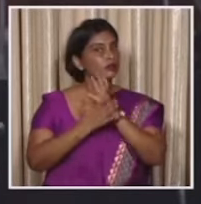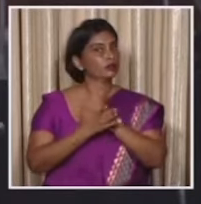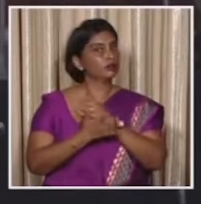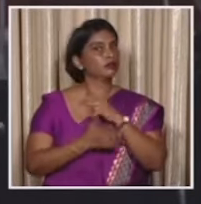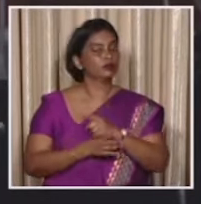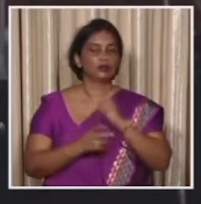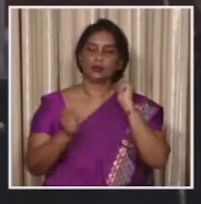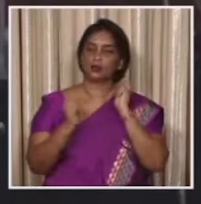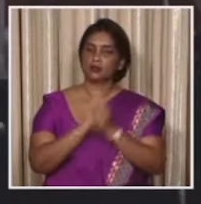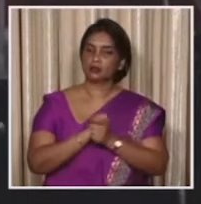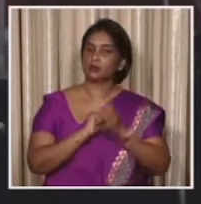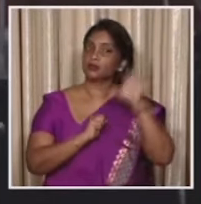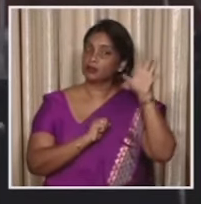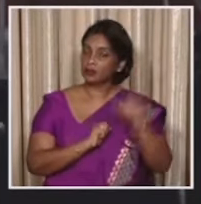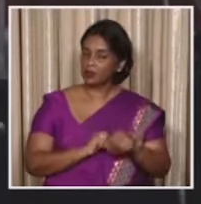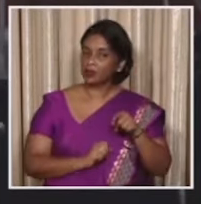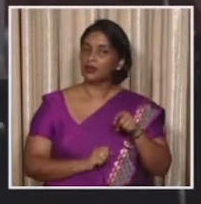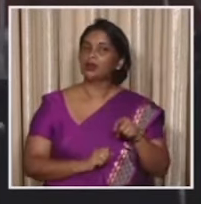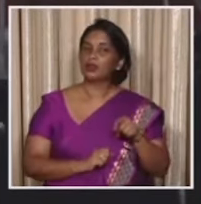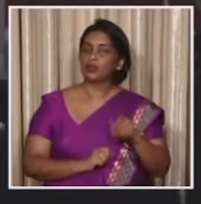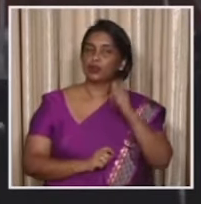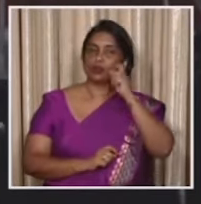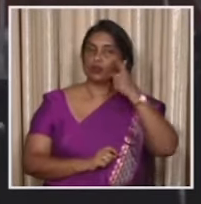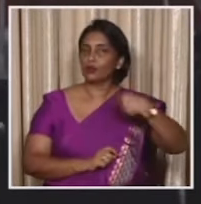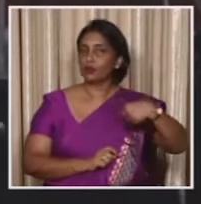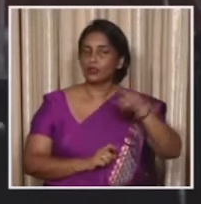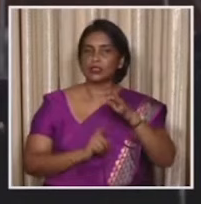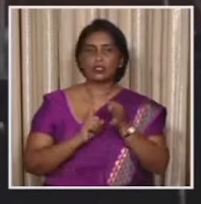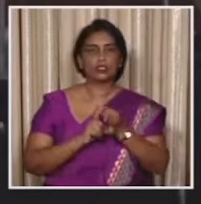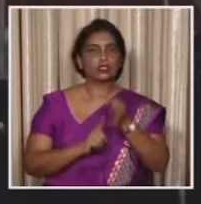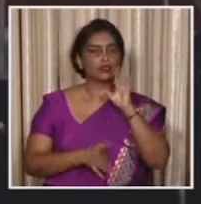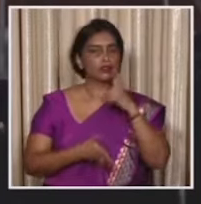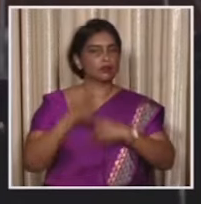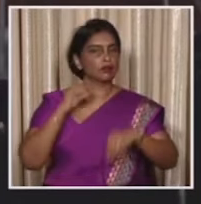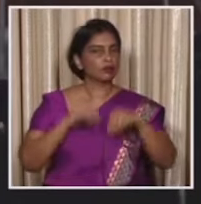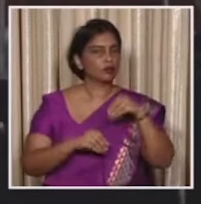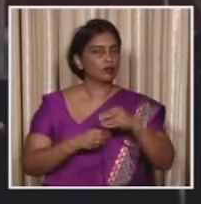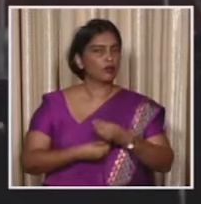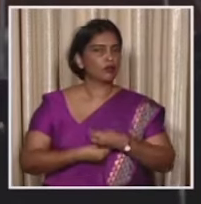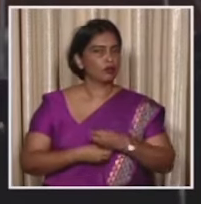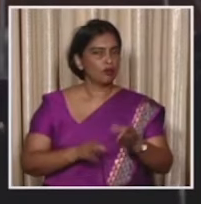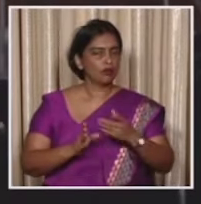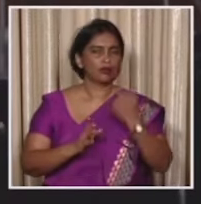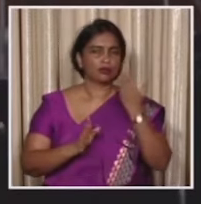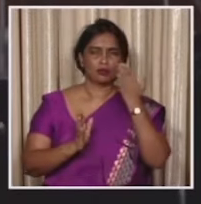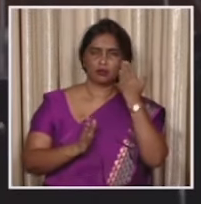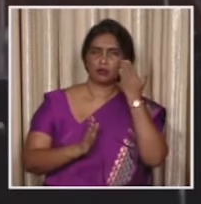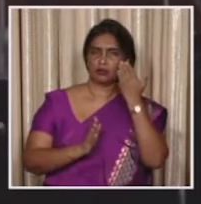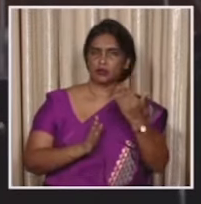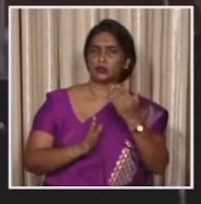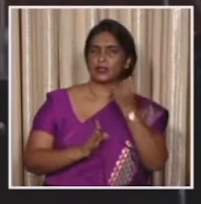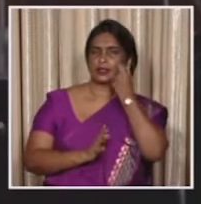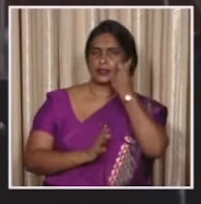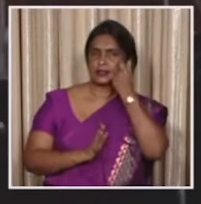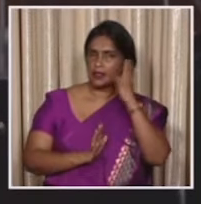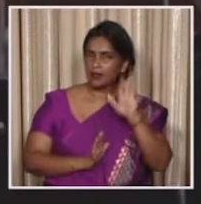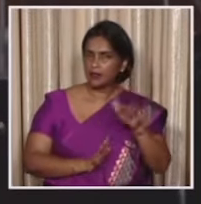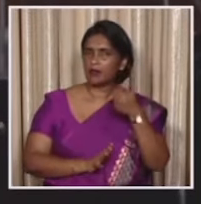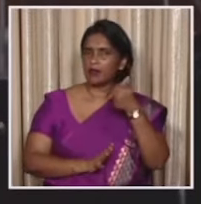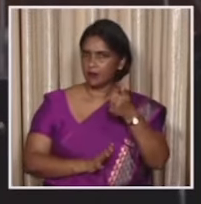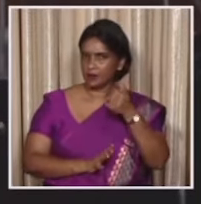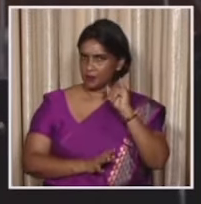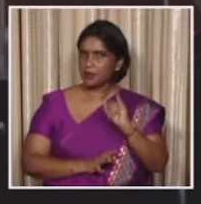ව්‍යවස්ථා සංශෝධනයක් ගෙනාවම ජනතාවට ජනාධිපතිවරණය අතුරුදහන් වෙයි කියන සාධාරණ සැකය ඇති වෙන එක හරිද